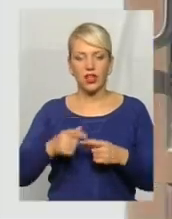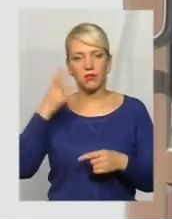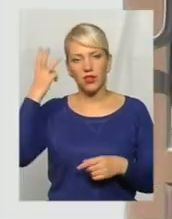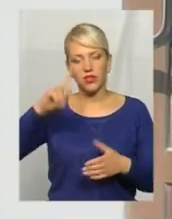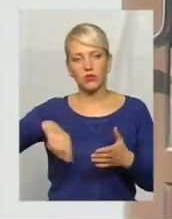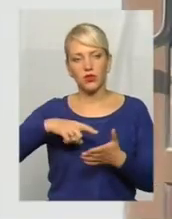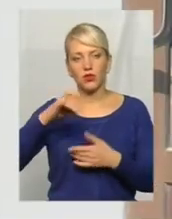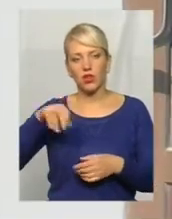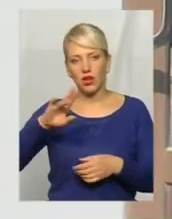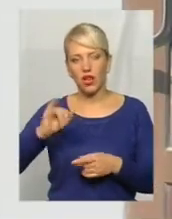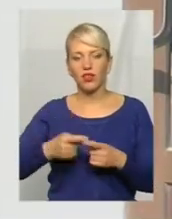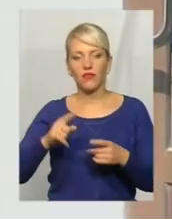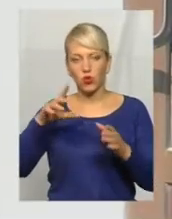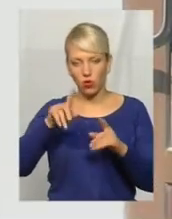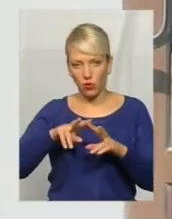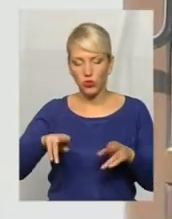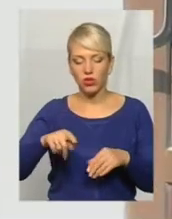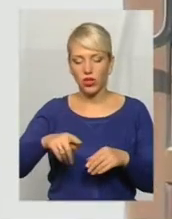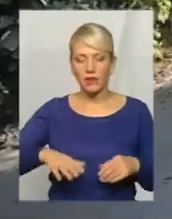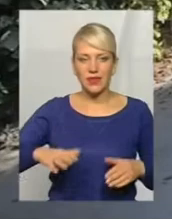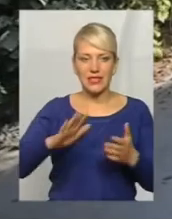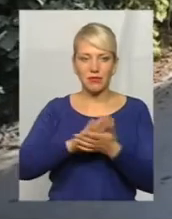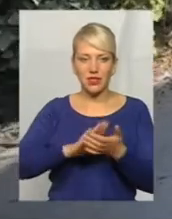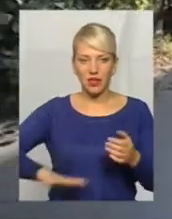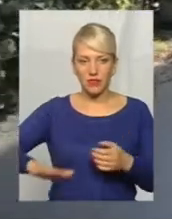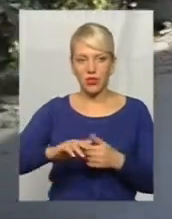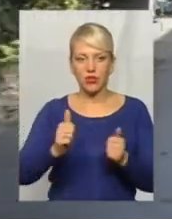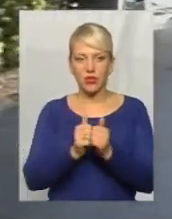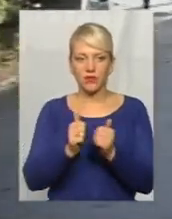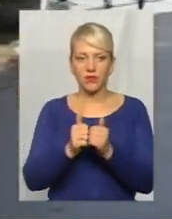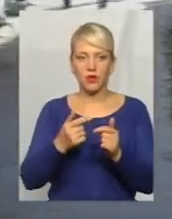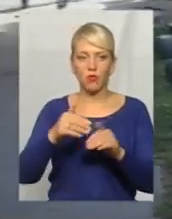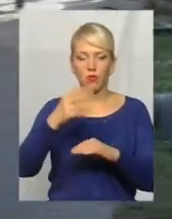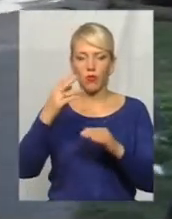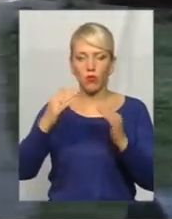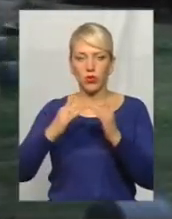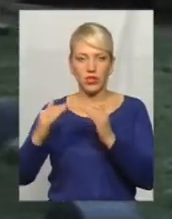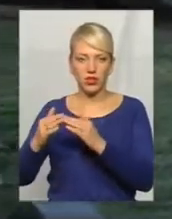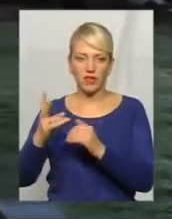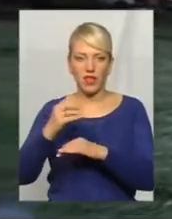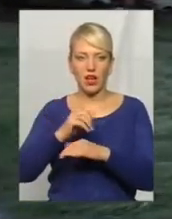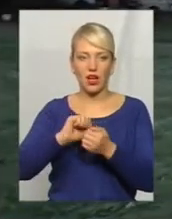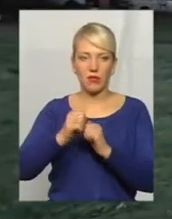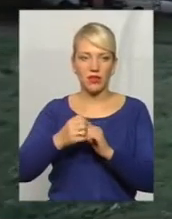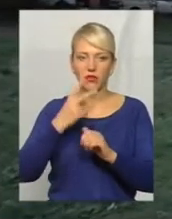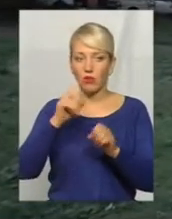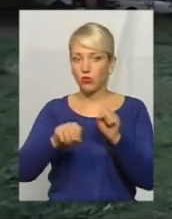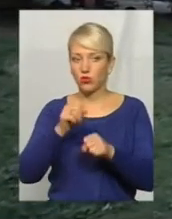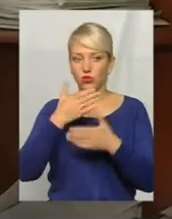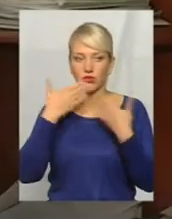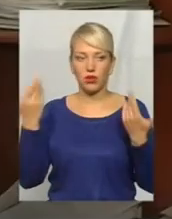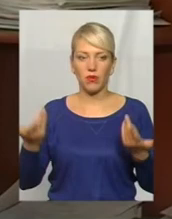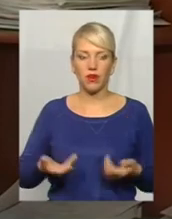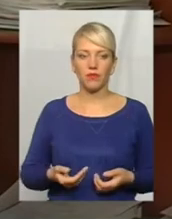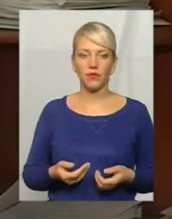Хмельницької міської ради у тому, що майданчик зі сміттєвими баками розташований у дворі двох будинків на Кам'янецькій, порушень не вбачають.